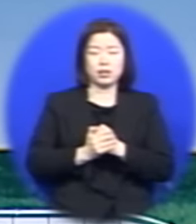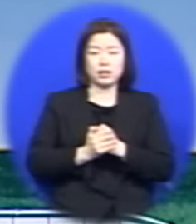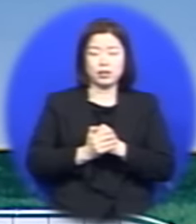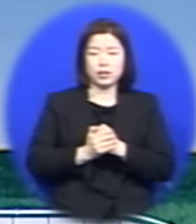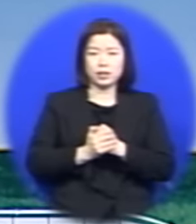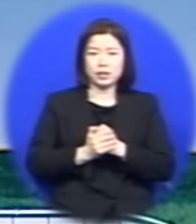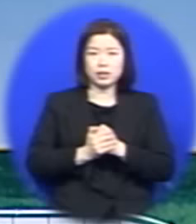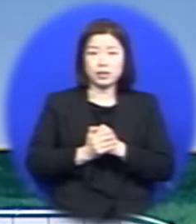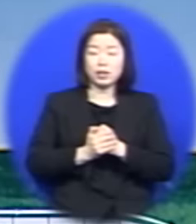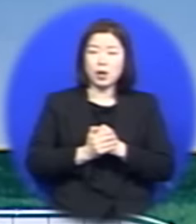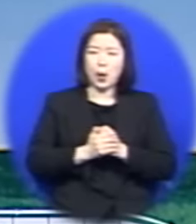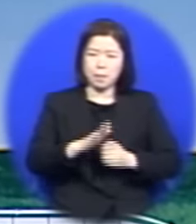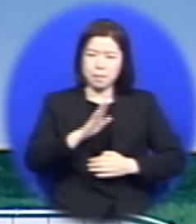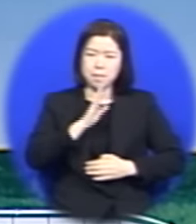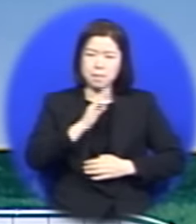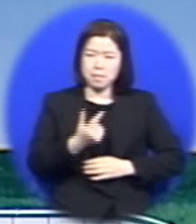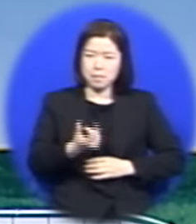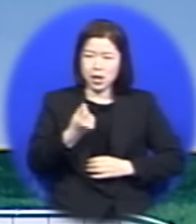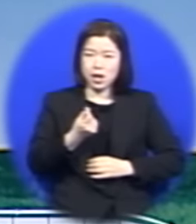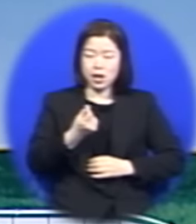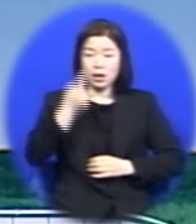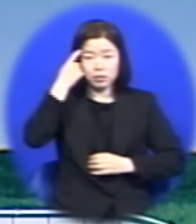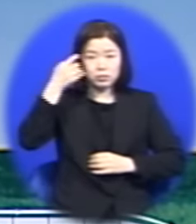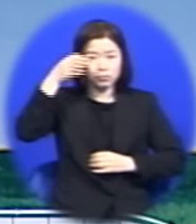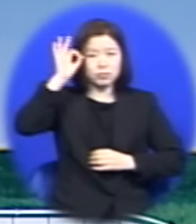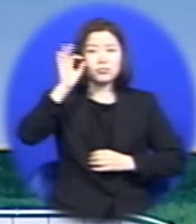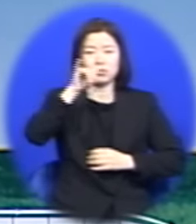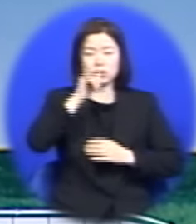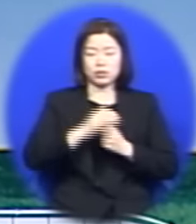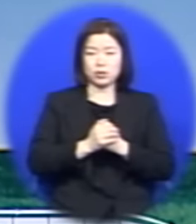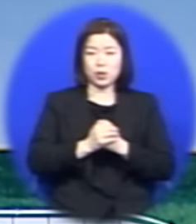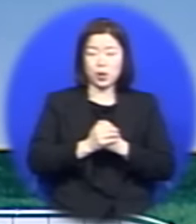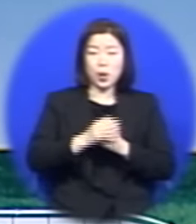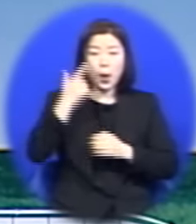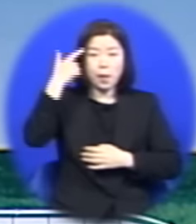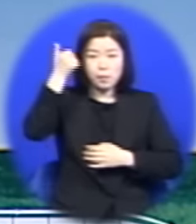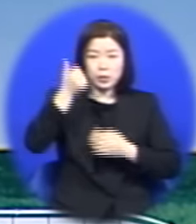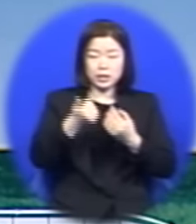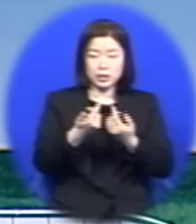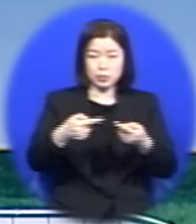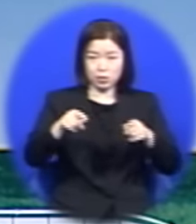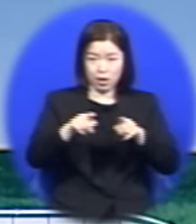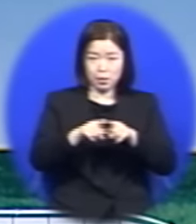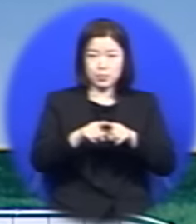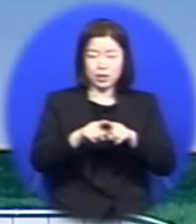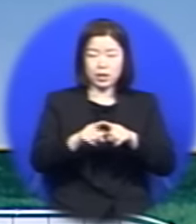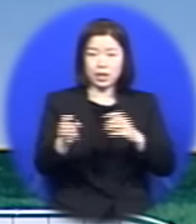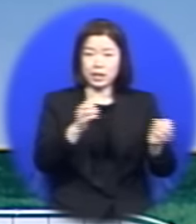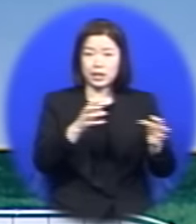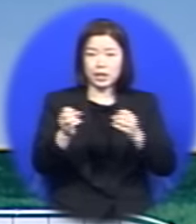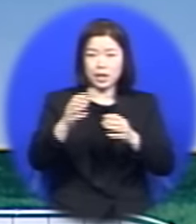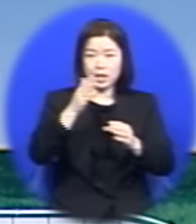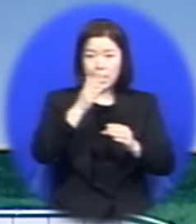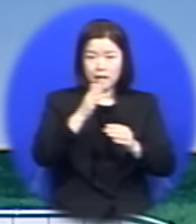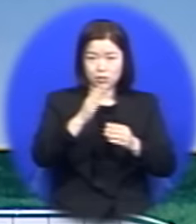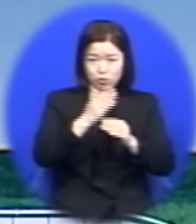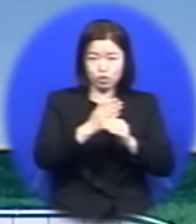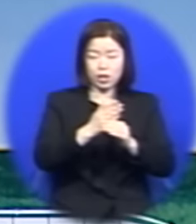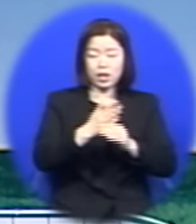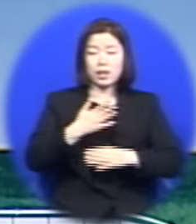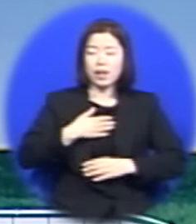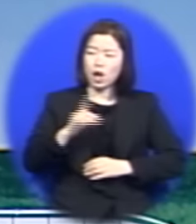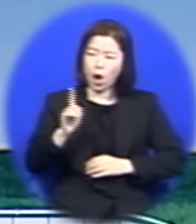때 즉각 그 생각이 나게 하셨습니다. 목사님들과 함께 이야기를 나누면서 제가